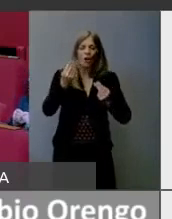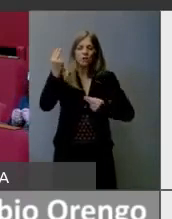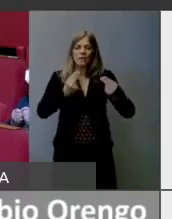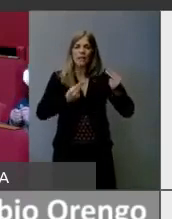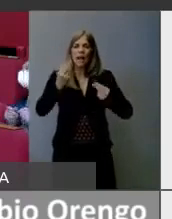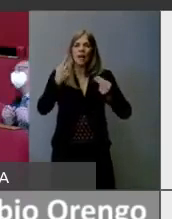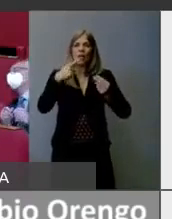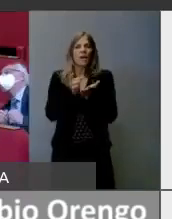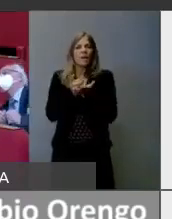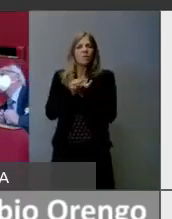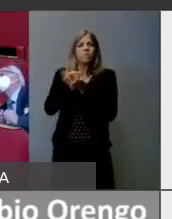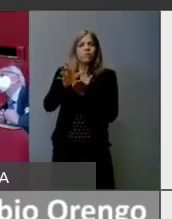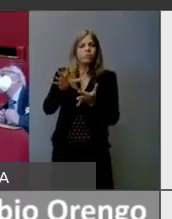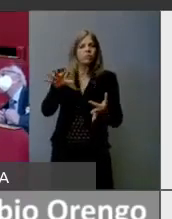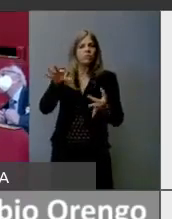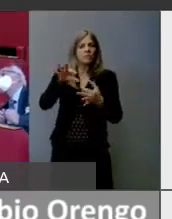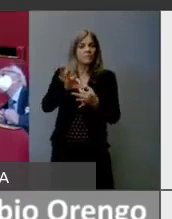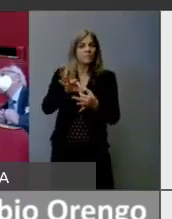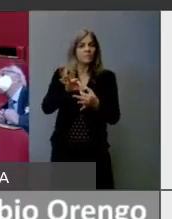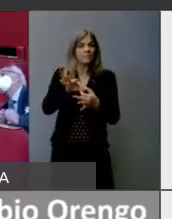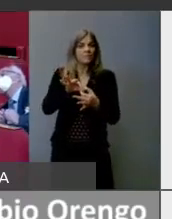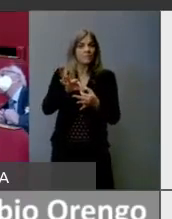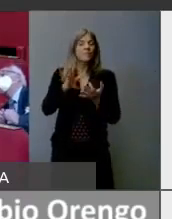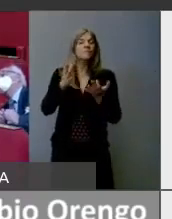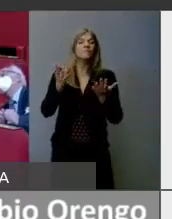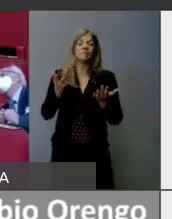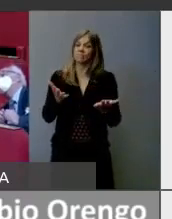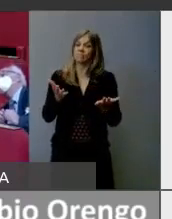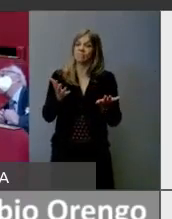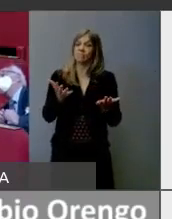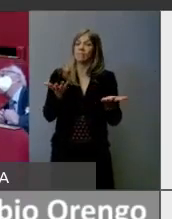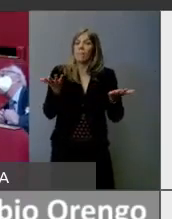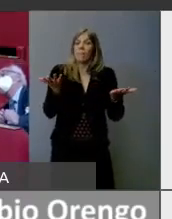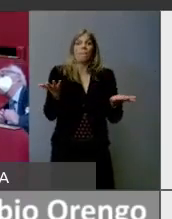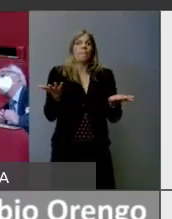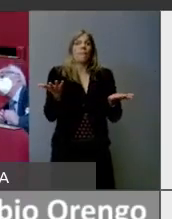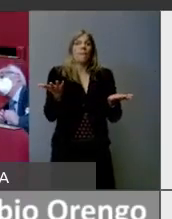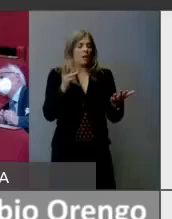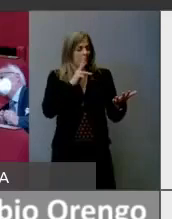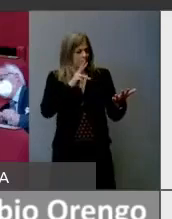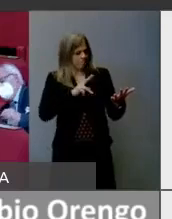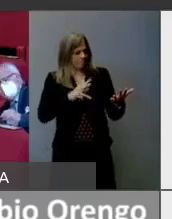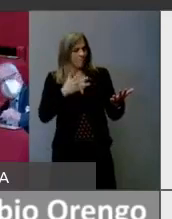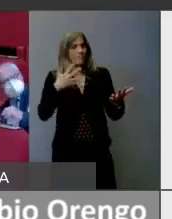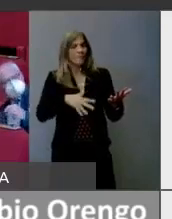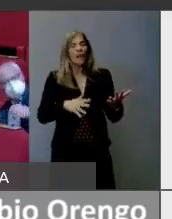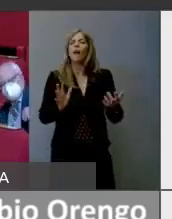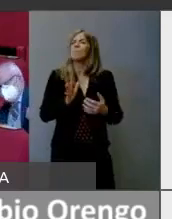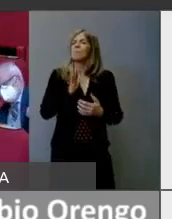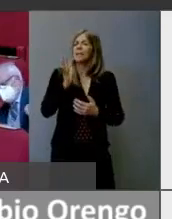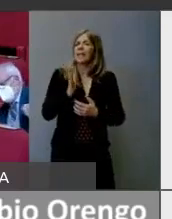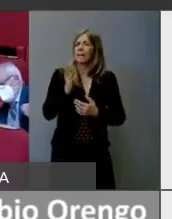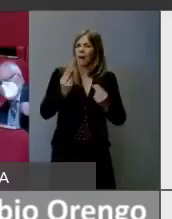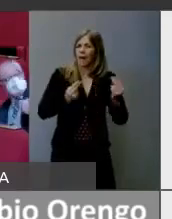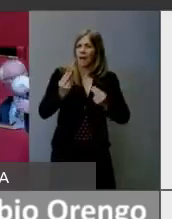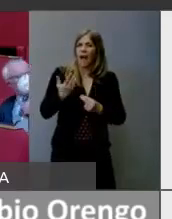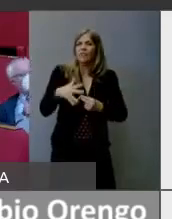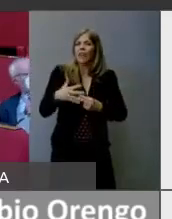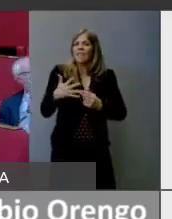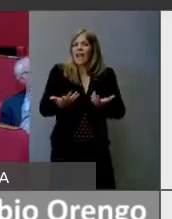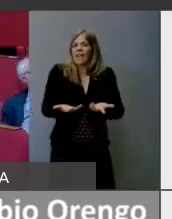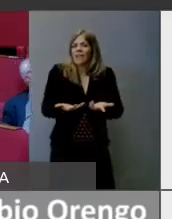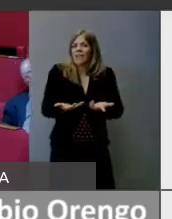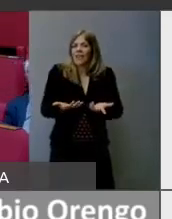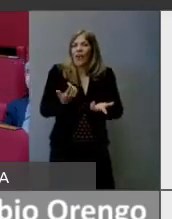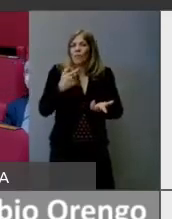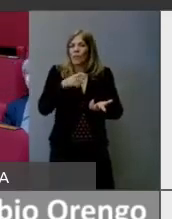afferenti l'intervento di cui è caso. È chiaro allora che è possibile semplicemente fare pochi conti